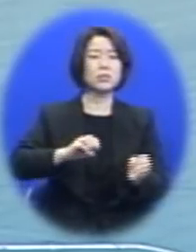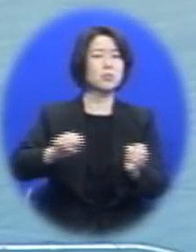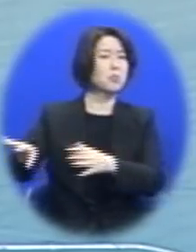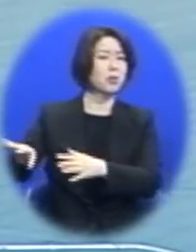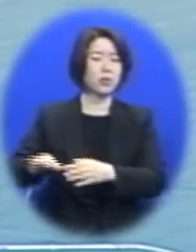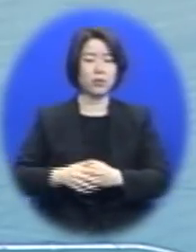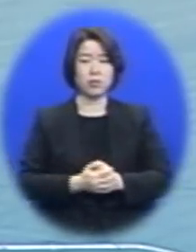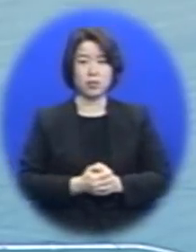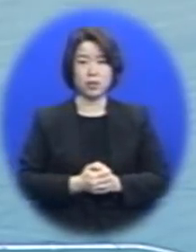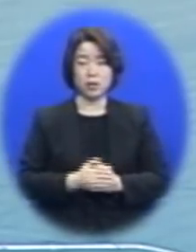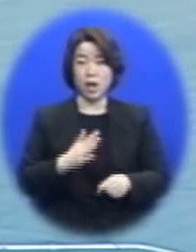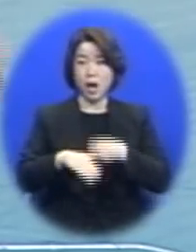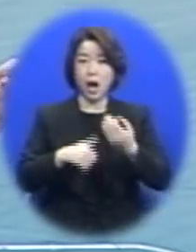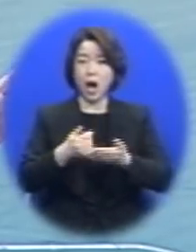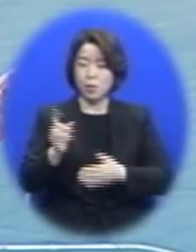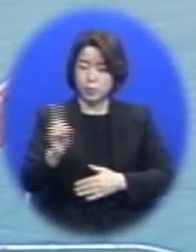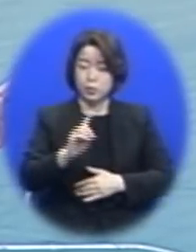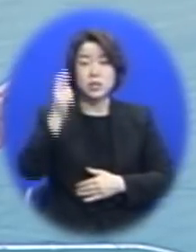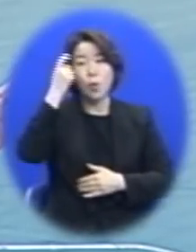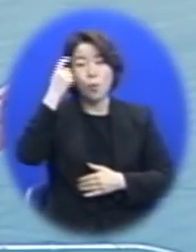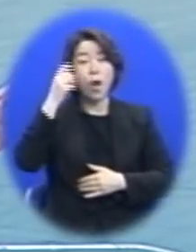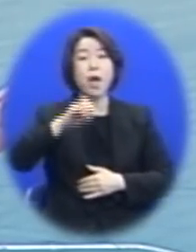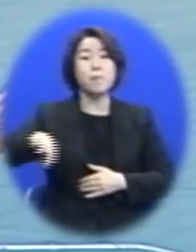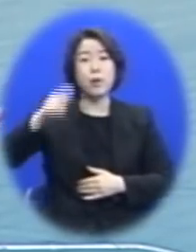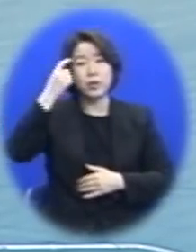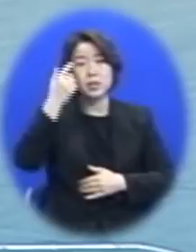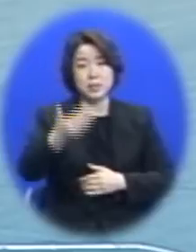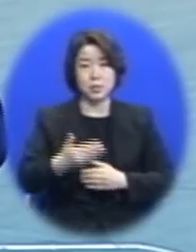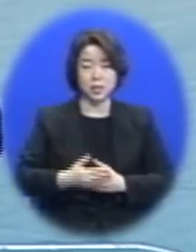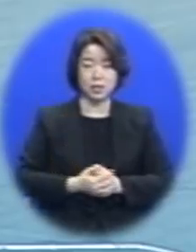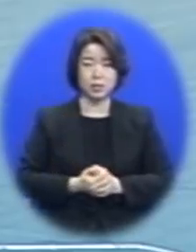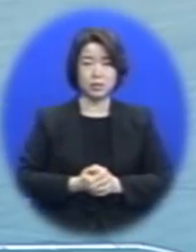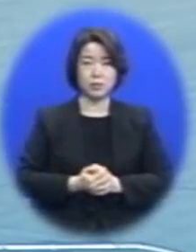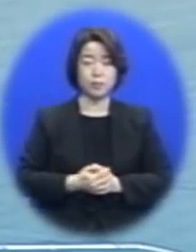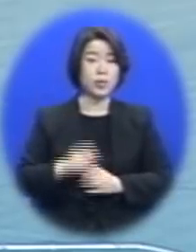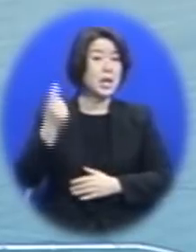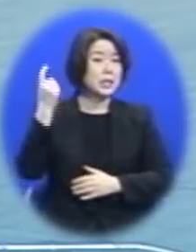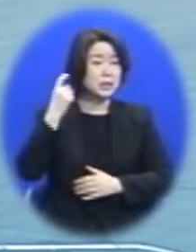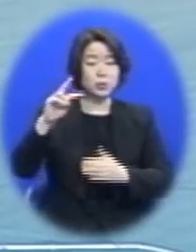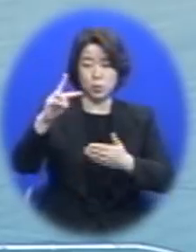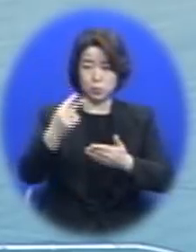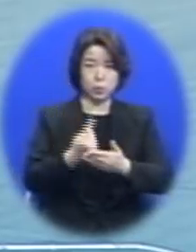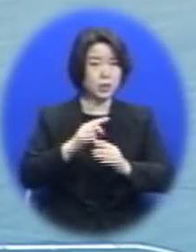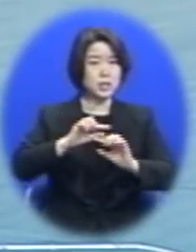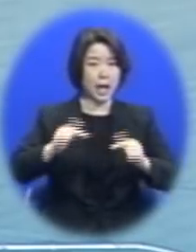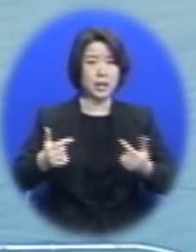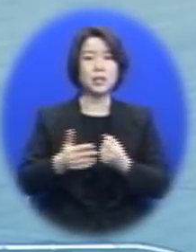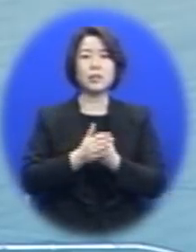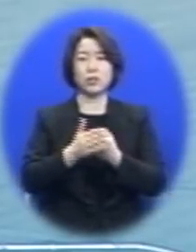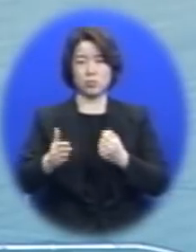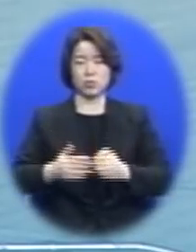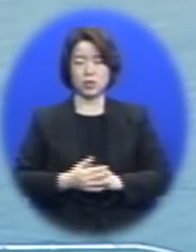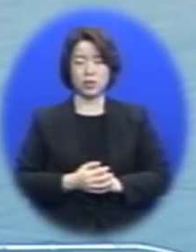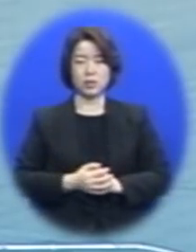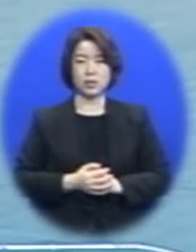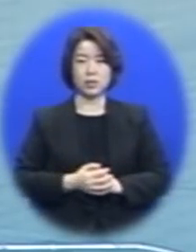하나님이 도대체 우리를 왜 버릴 수 있겠어요 듣고 돌이켜 오지를 않으니까